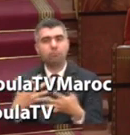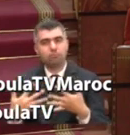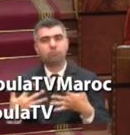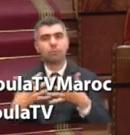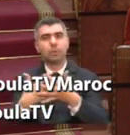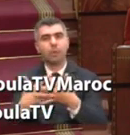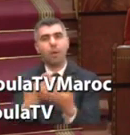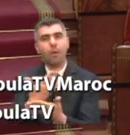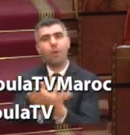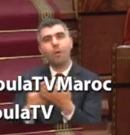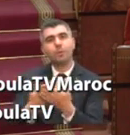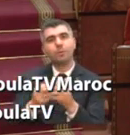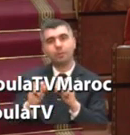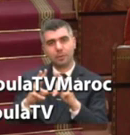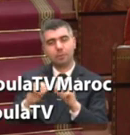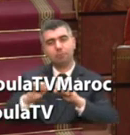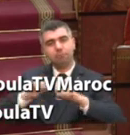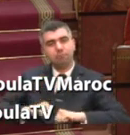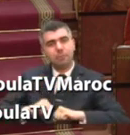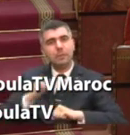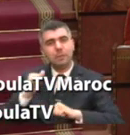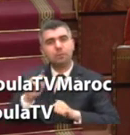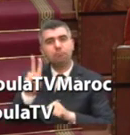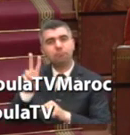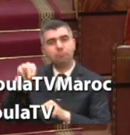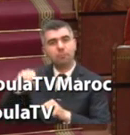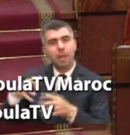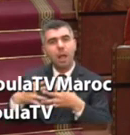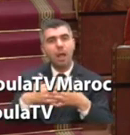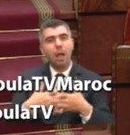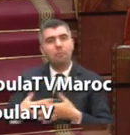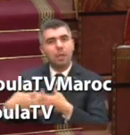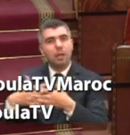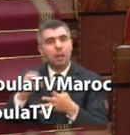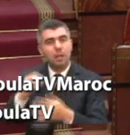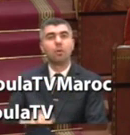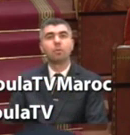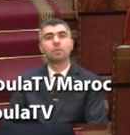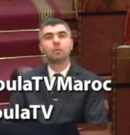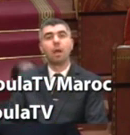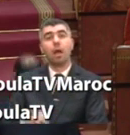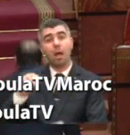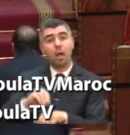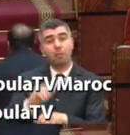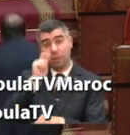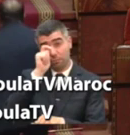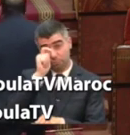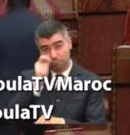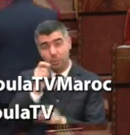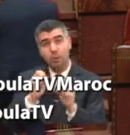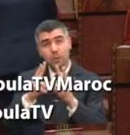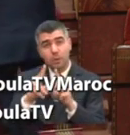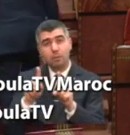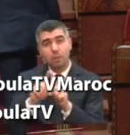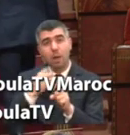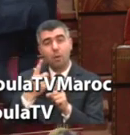واسعة، كانت تفاعلاً مع توصيات الأممية في مجال حقوق الإنسان. يكفي أن نهني أنفسنا أيضاً بسياسة